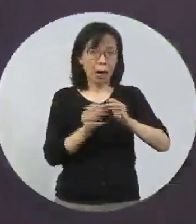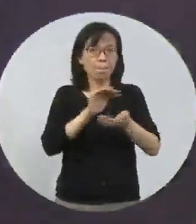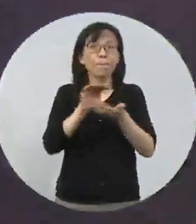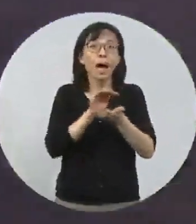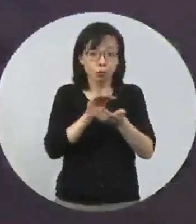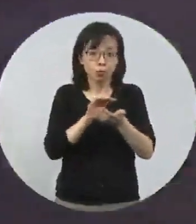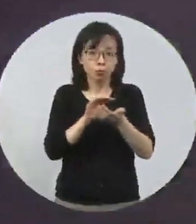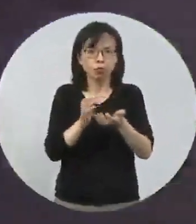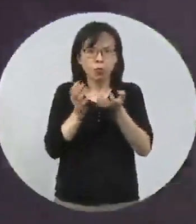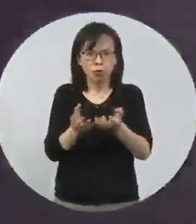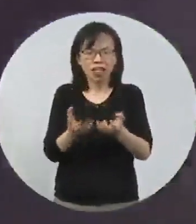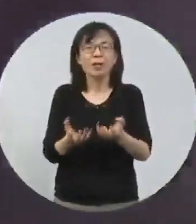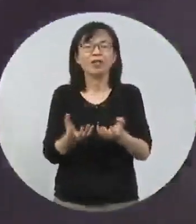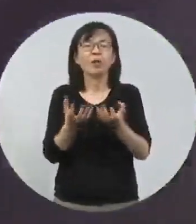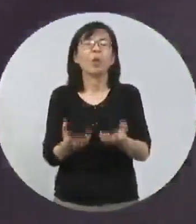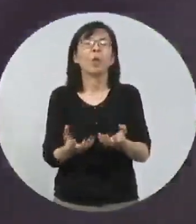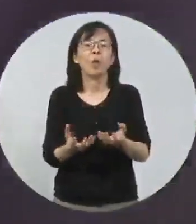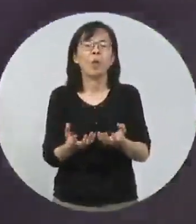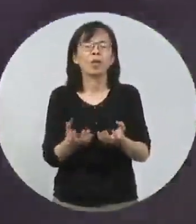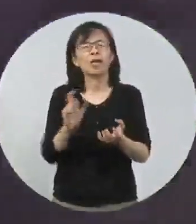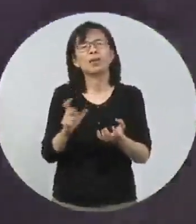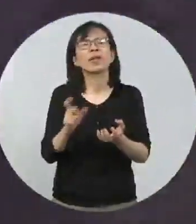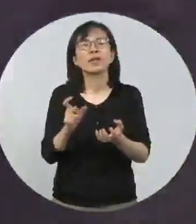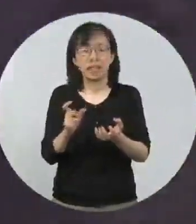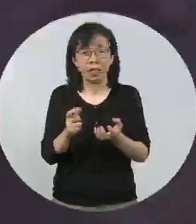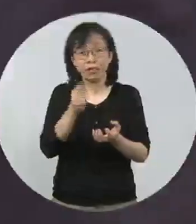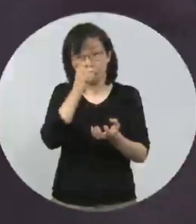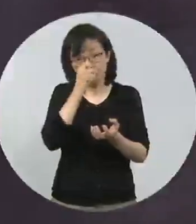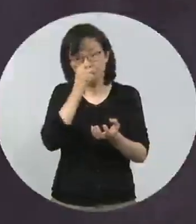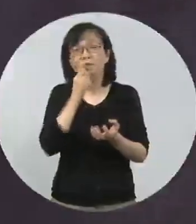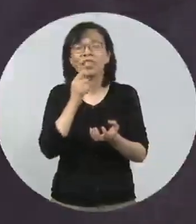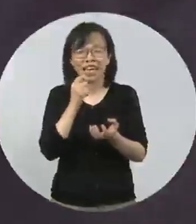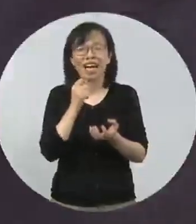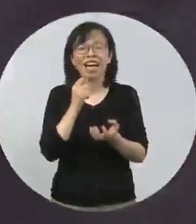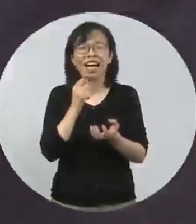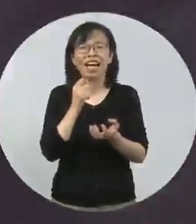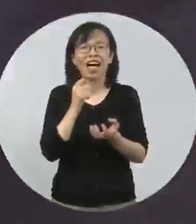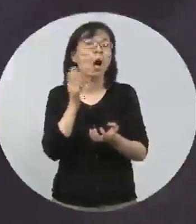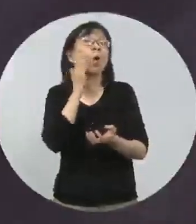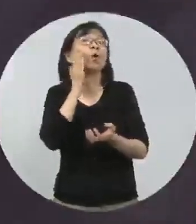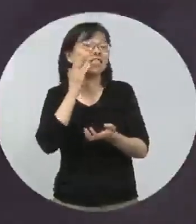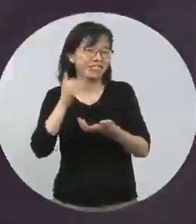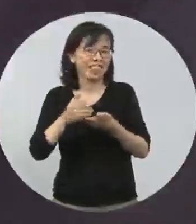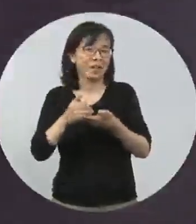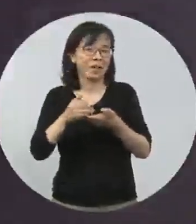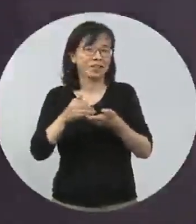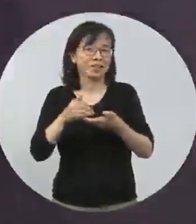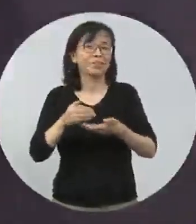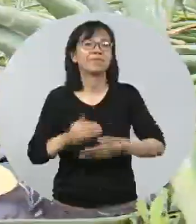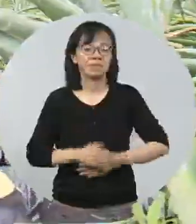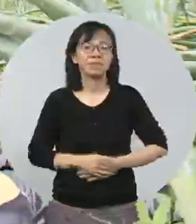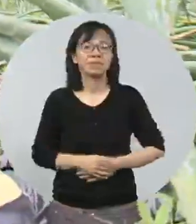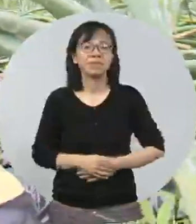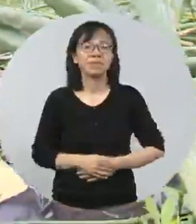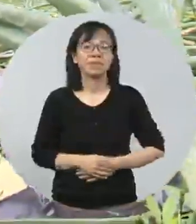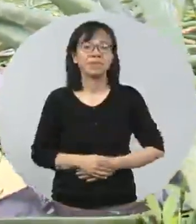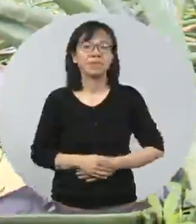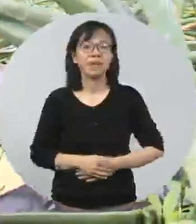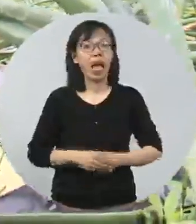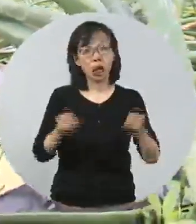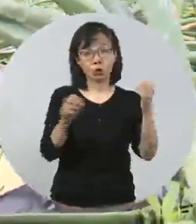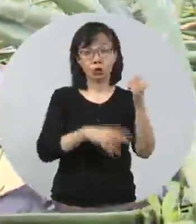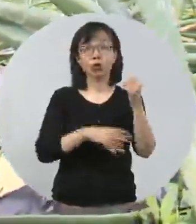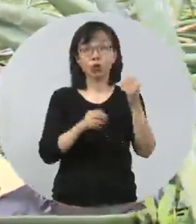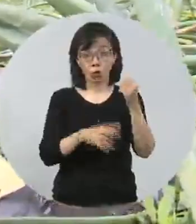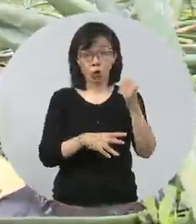持った時に重量がある、あの身が詰まってるような感じがあるものが、美味しいとされてます。 スーパーなど